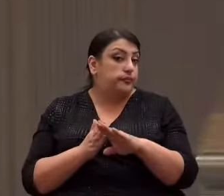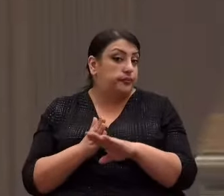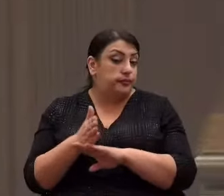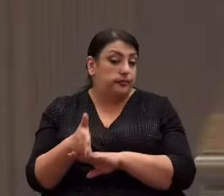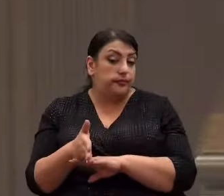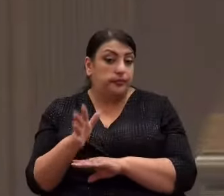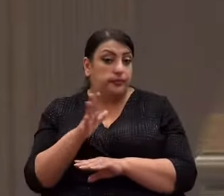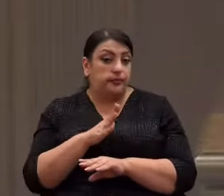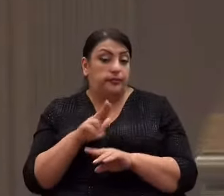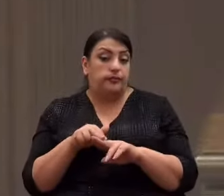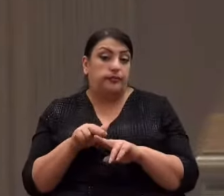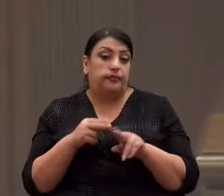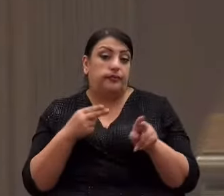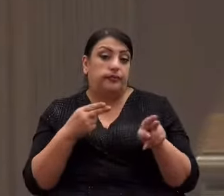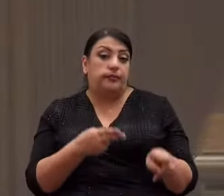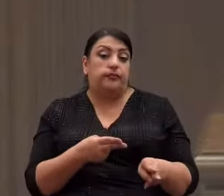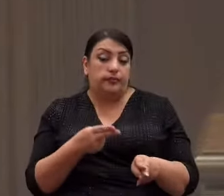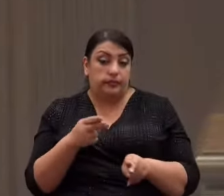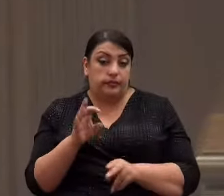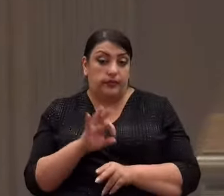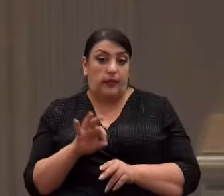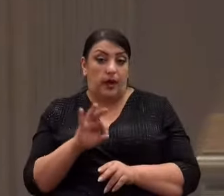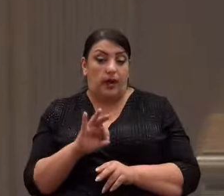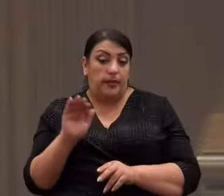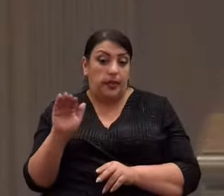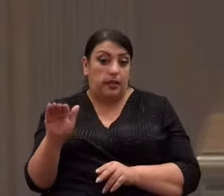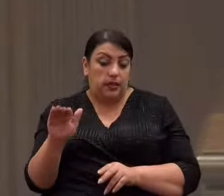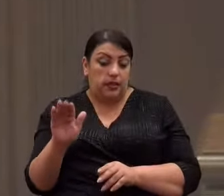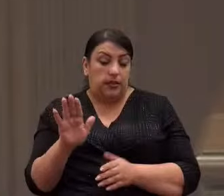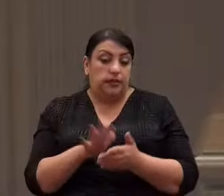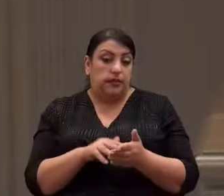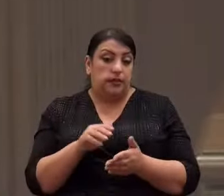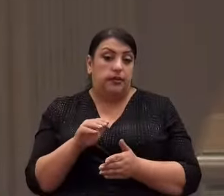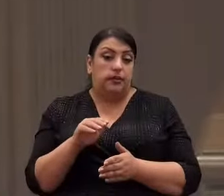են հեծանիվը գողանալու դեպքի հետ կապված, իրենց